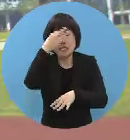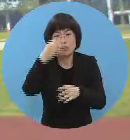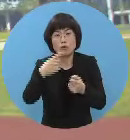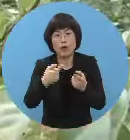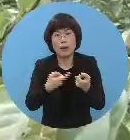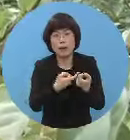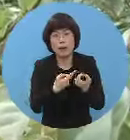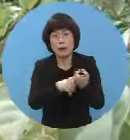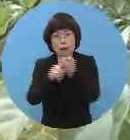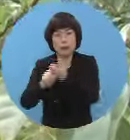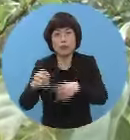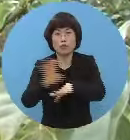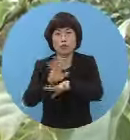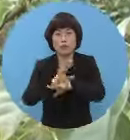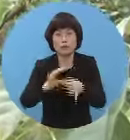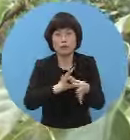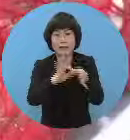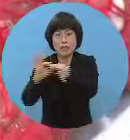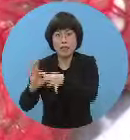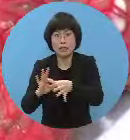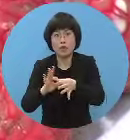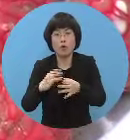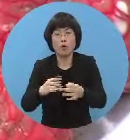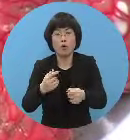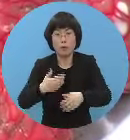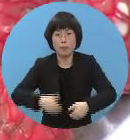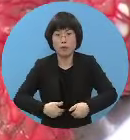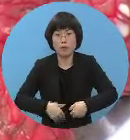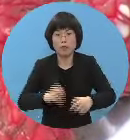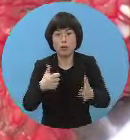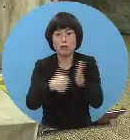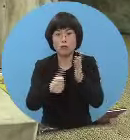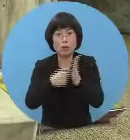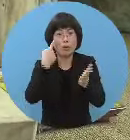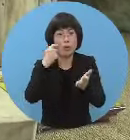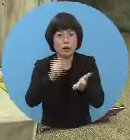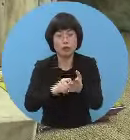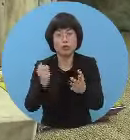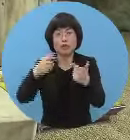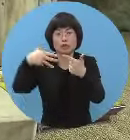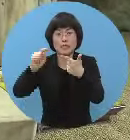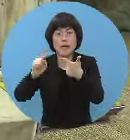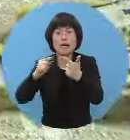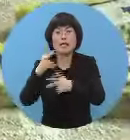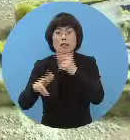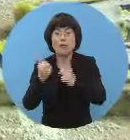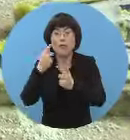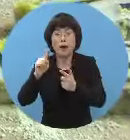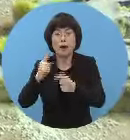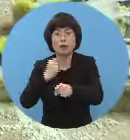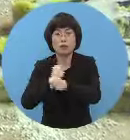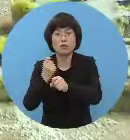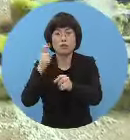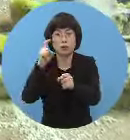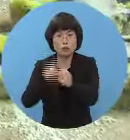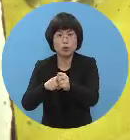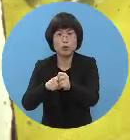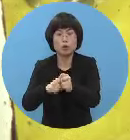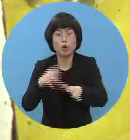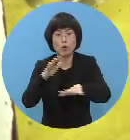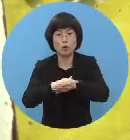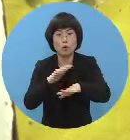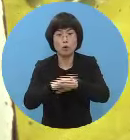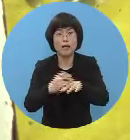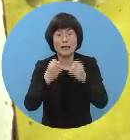지역의 다양한 틈새 소득 작목 발굴, 그리고 6차 산업화 등을 통해 우리 농업의 새로운